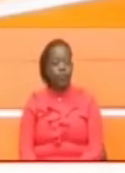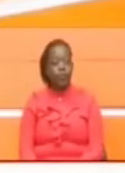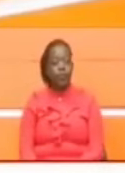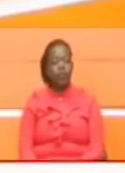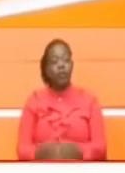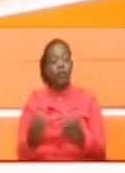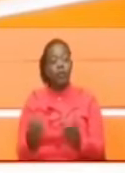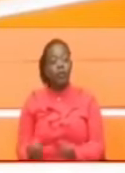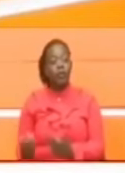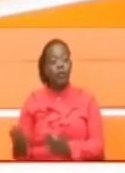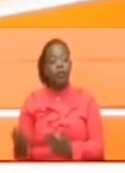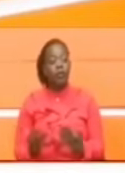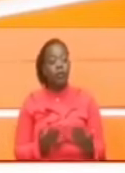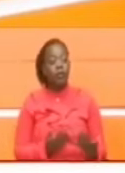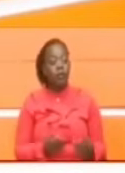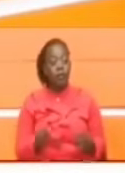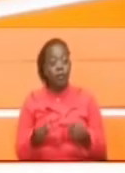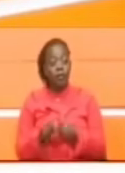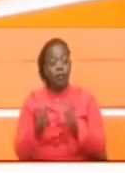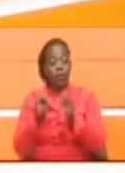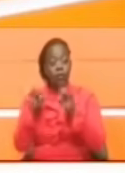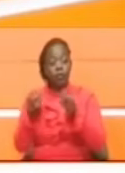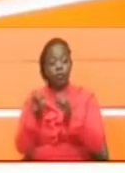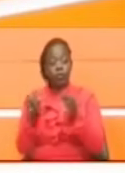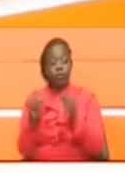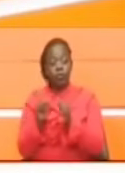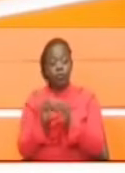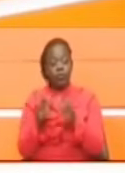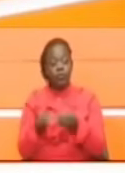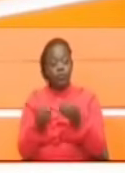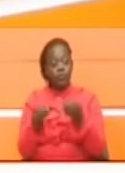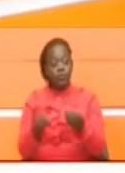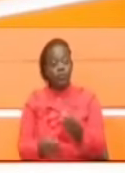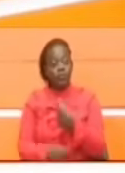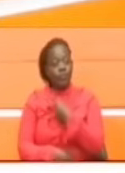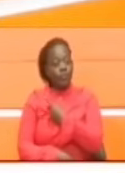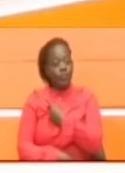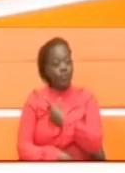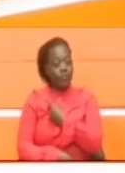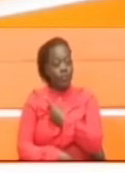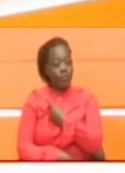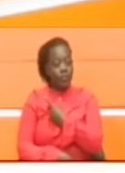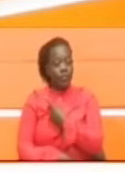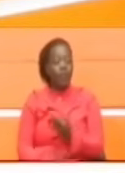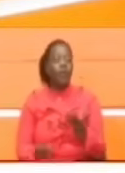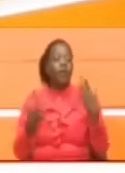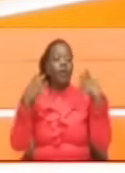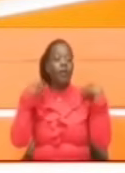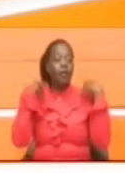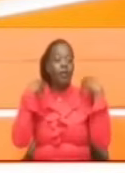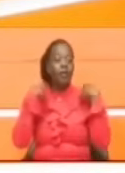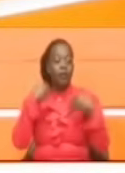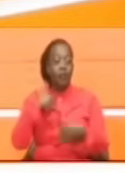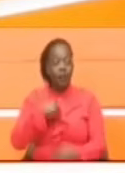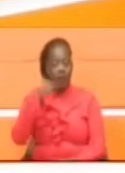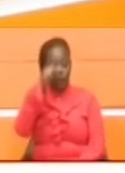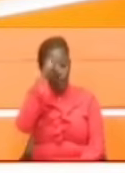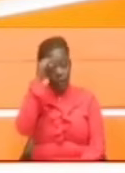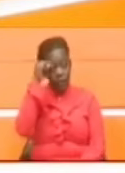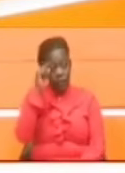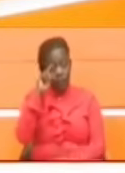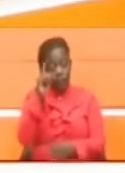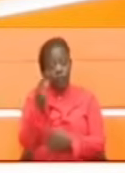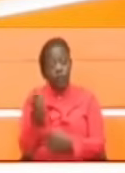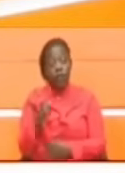Kale nyongera okwaniriza era agatali konfufu ogakuwa nze Sanyu Robina Mweruka. Ndine Mebo Mulungi. Tutandise